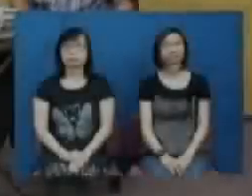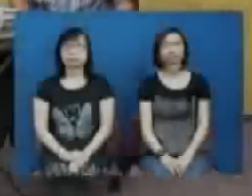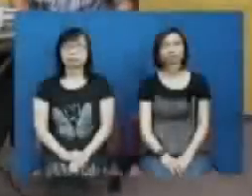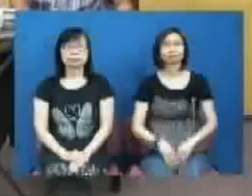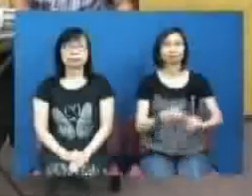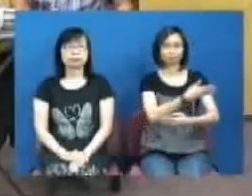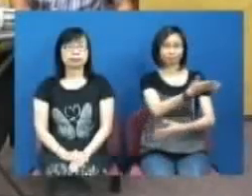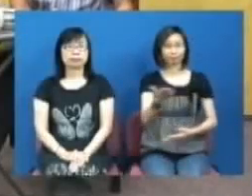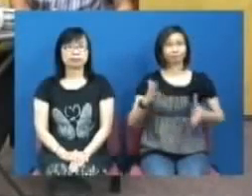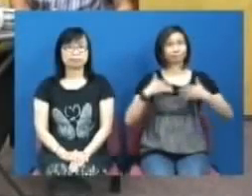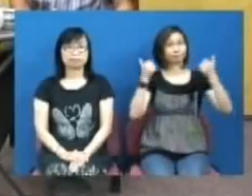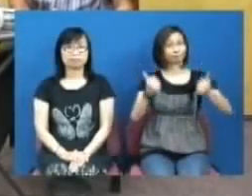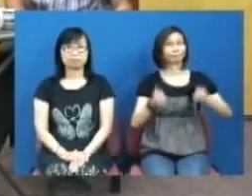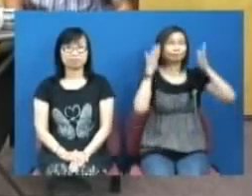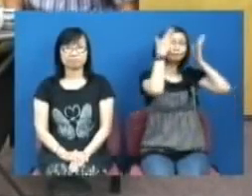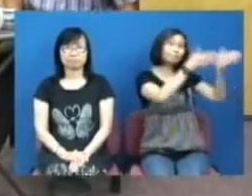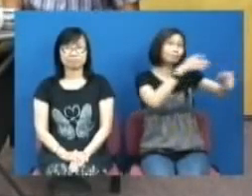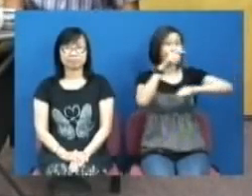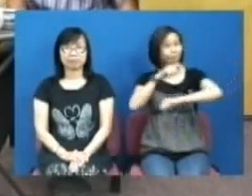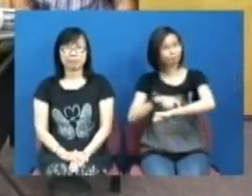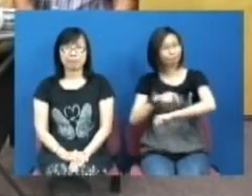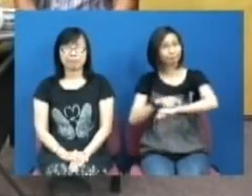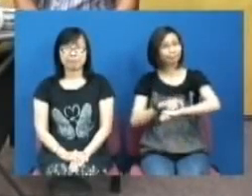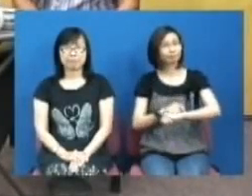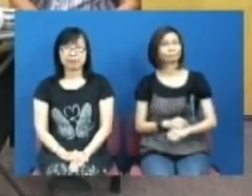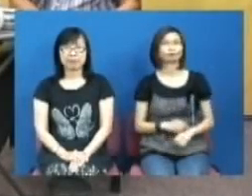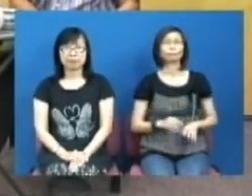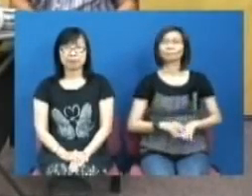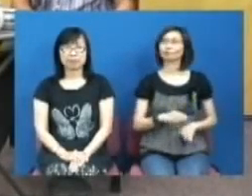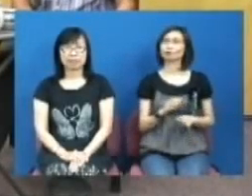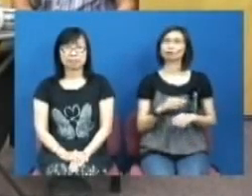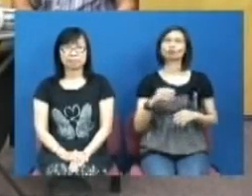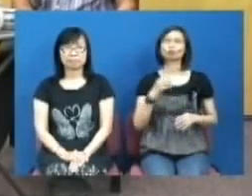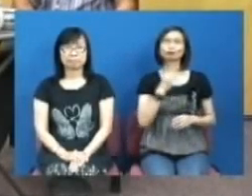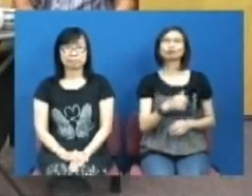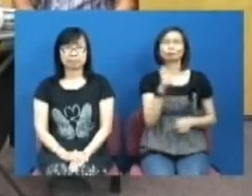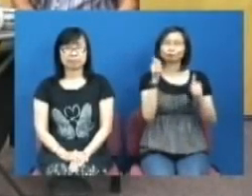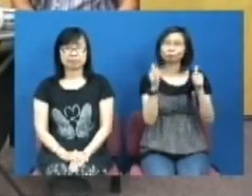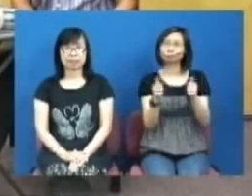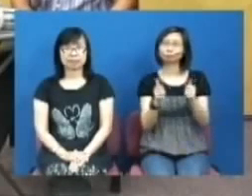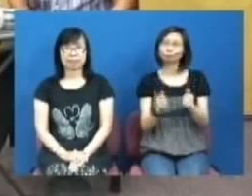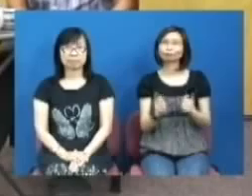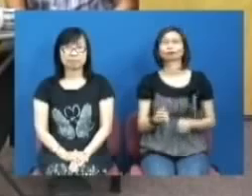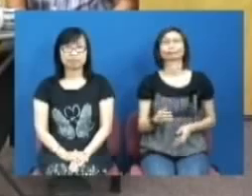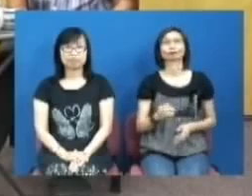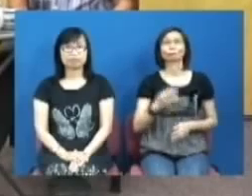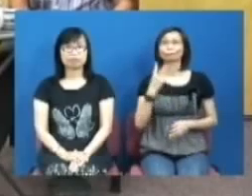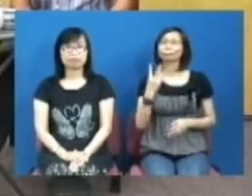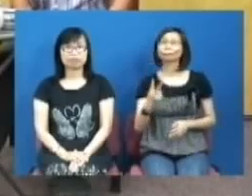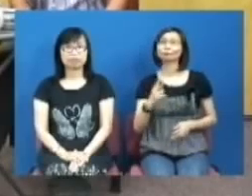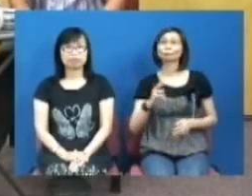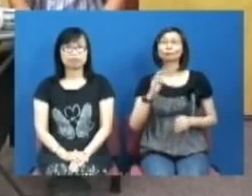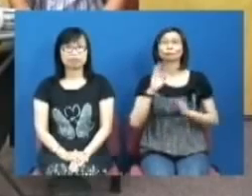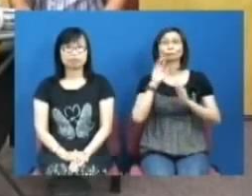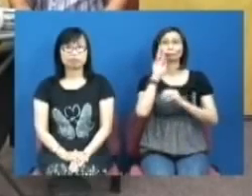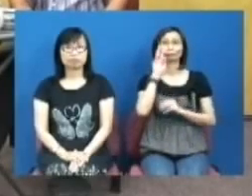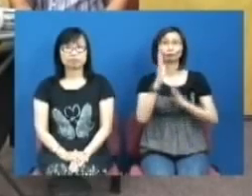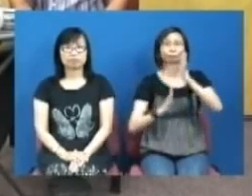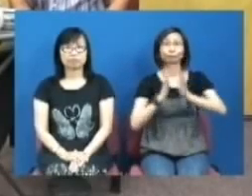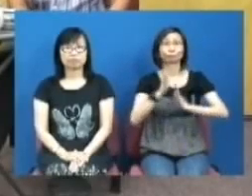大家好，又是向左望的节目时间啦。咁未开始节目之前啦，先多谢今日两位做手语的即系朋友啦，